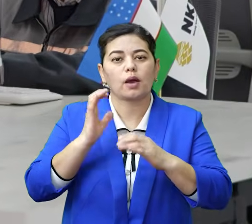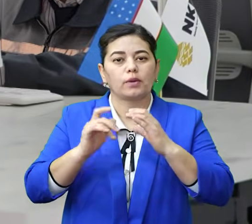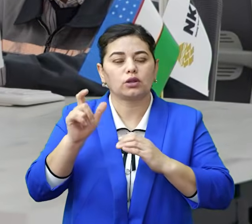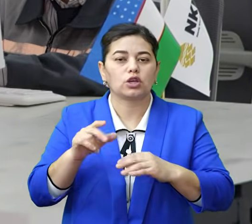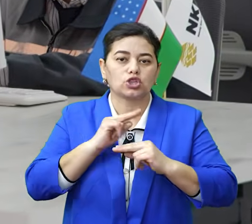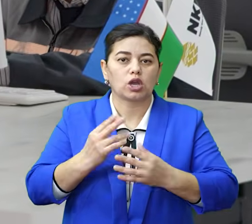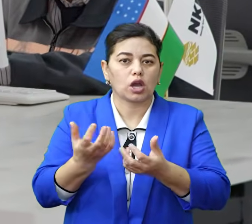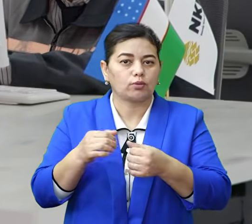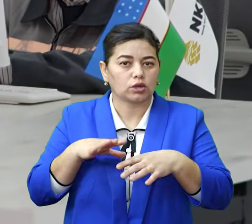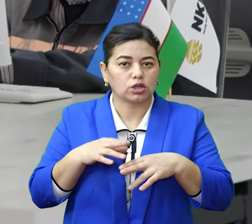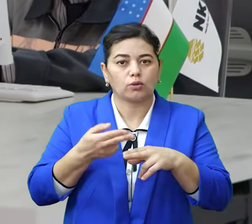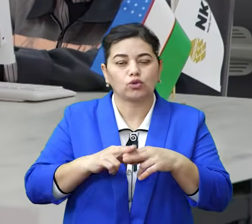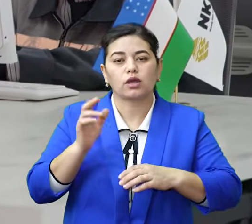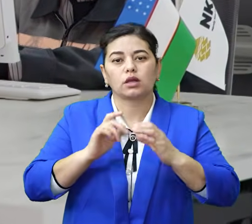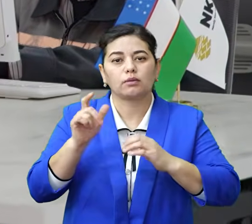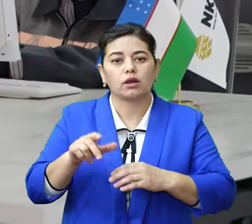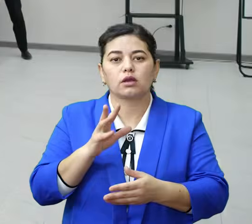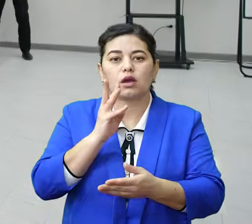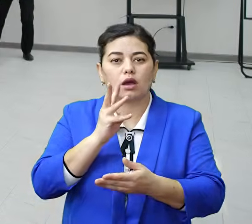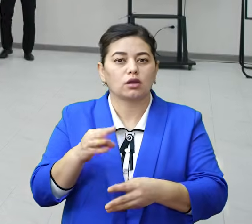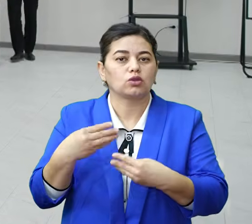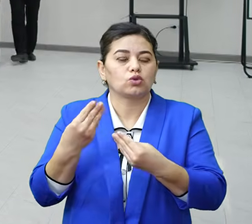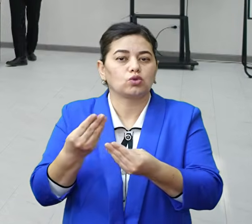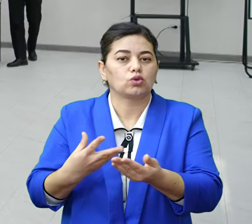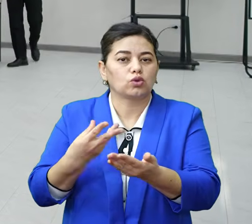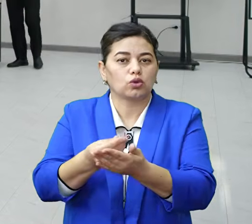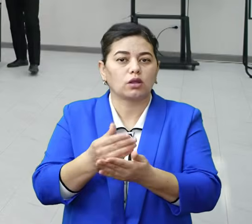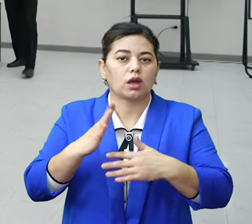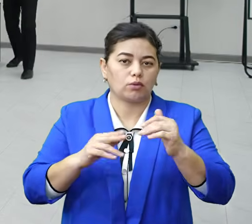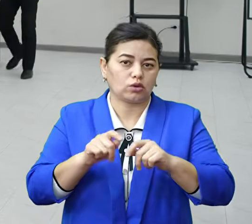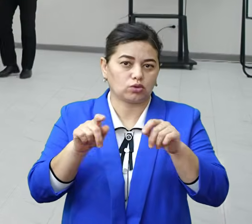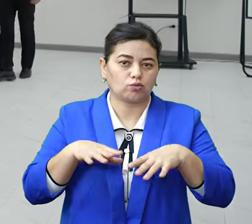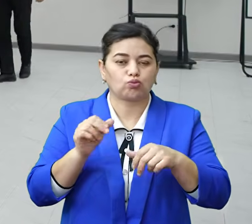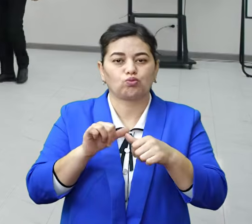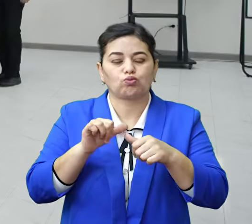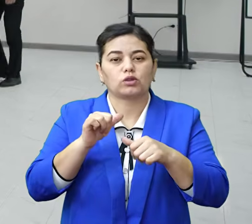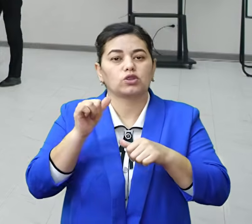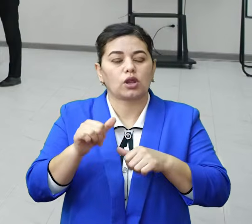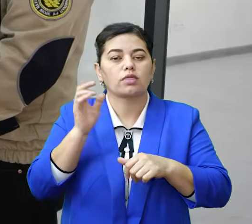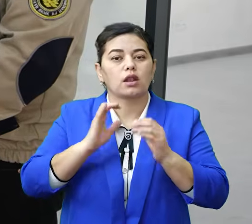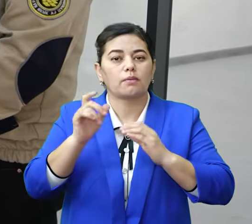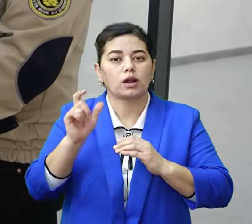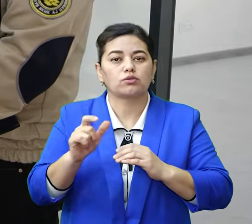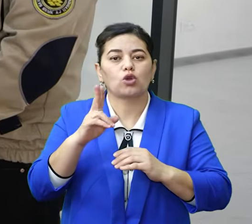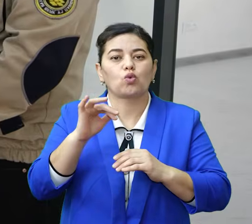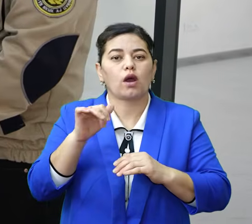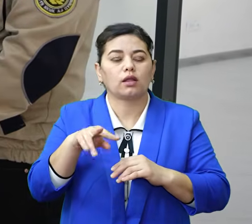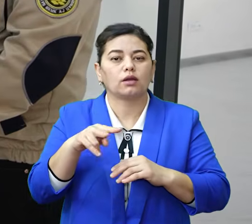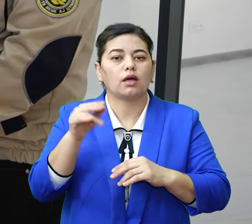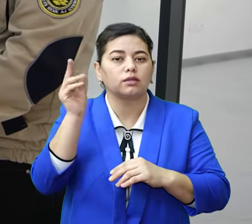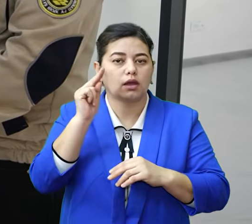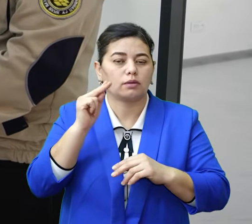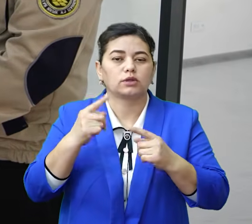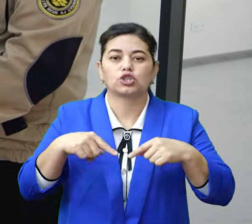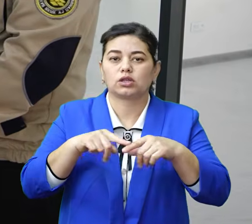qabul qilinadi. Bunda talabalarga haq to'lanadigan amaliyotlar tashkil qilingan. Bundan tashqari talabalarimizga dual ta'lim tashkil